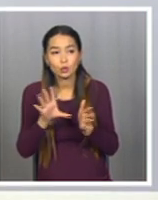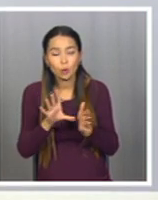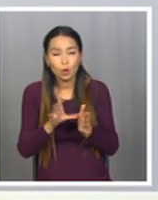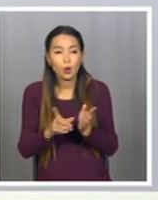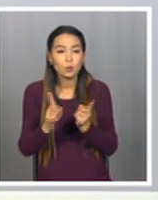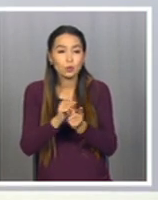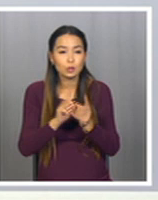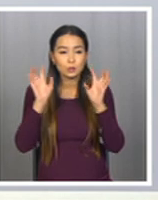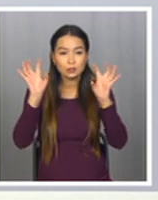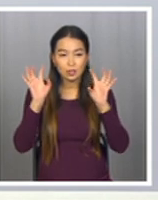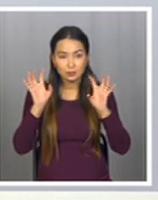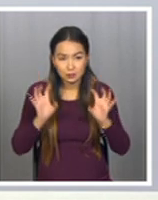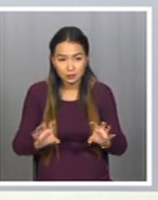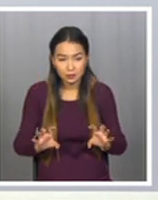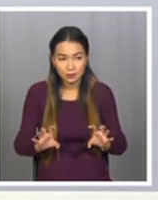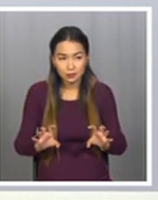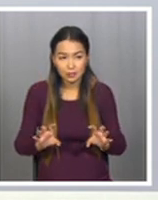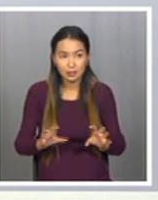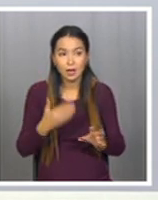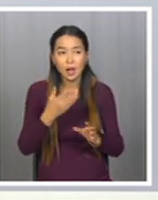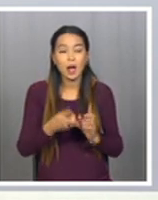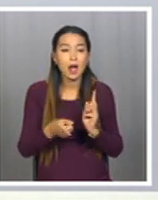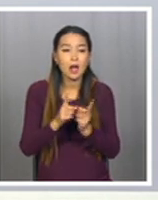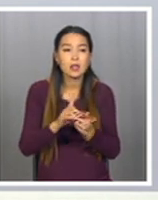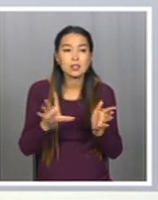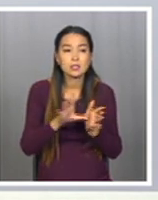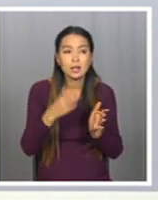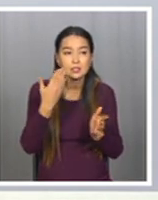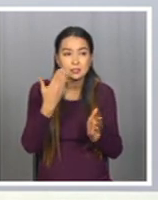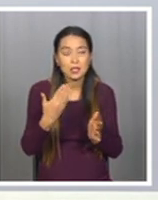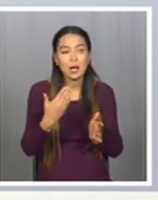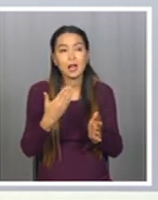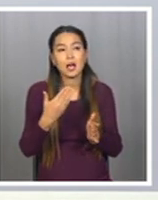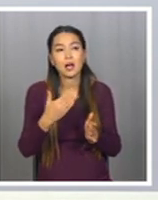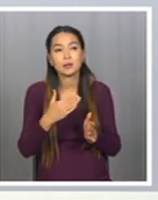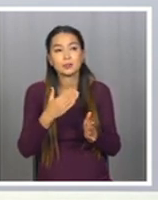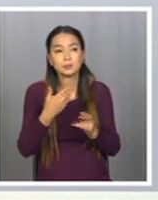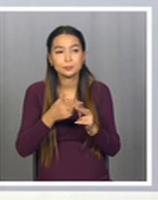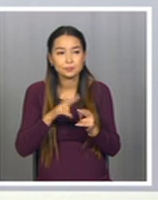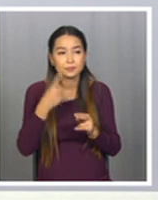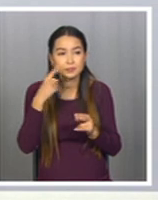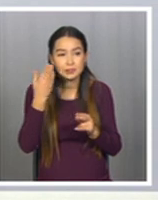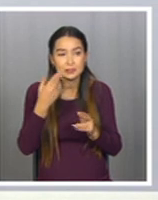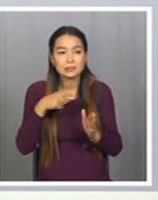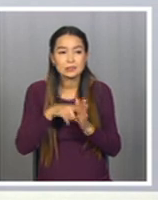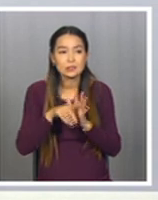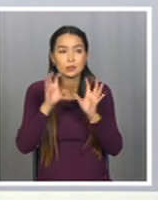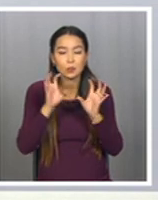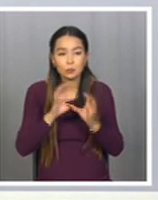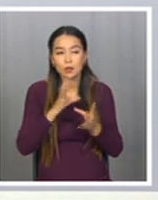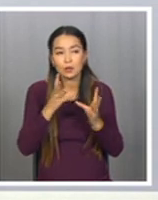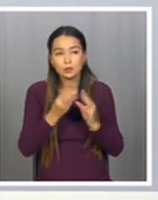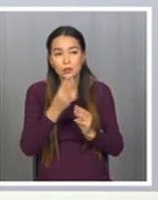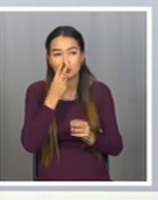заңдылығын. Айнымалы тоқ генераторын идеал деп қарастырамыз, яғни оның ішкі кедергісі нөлге